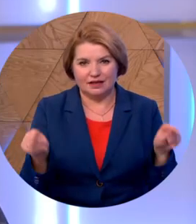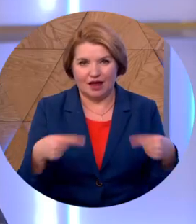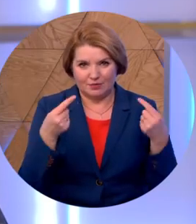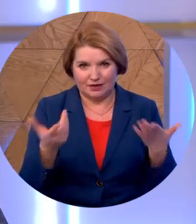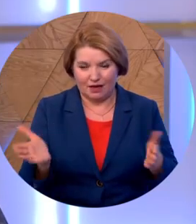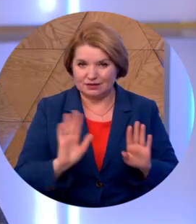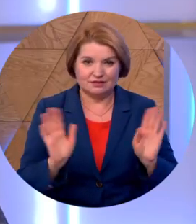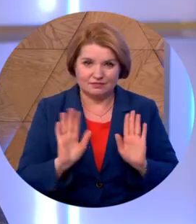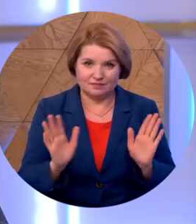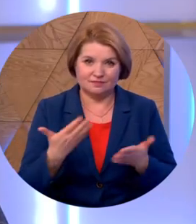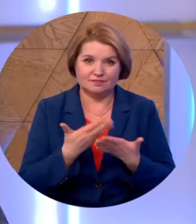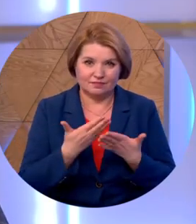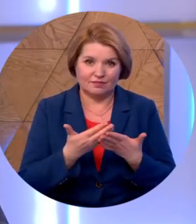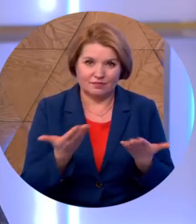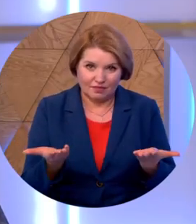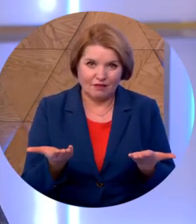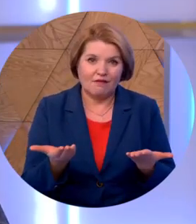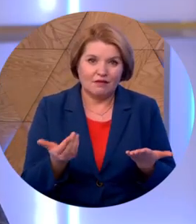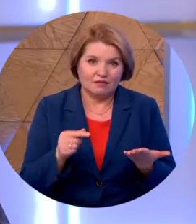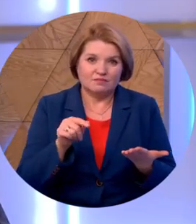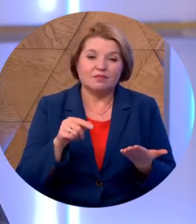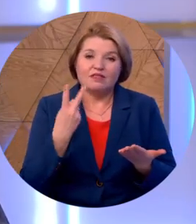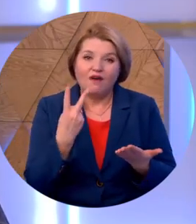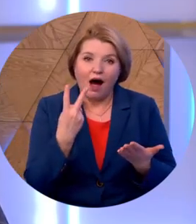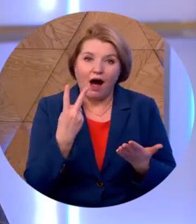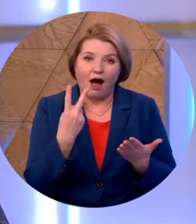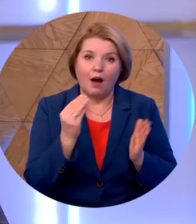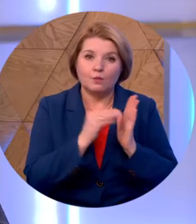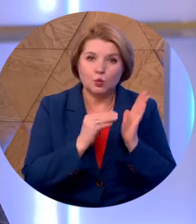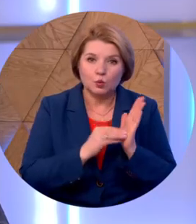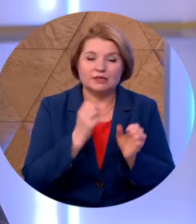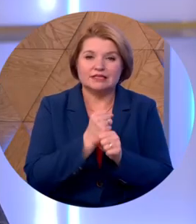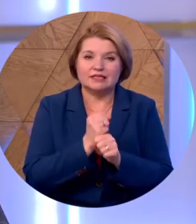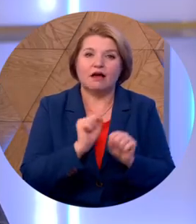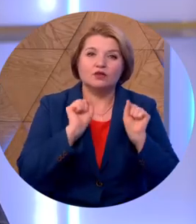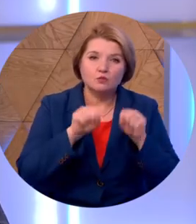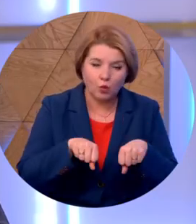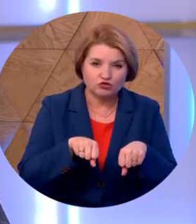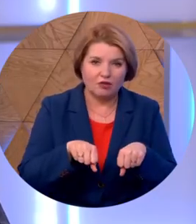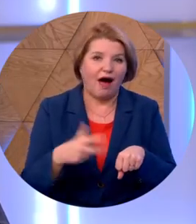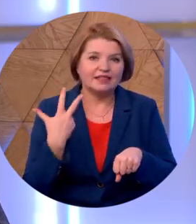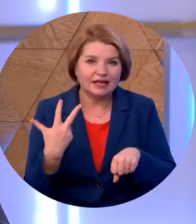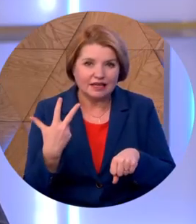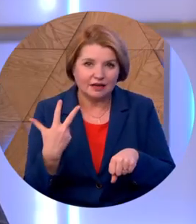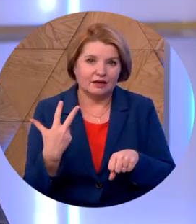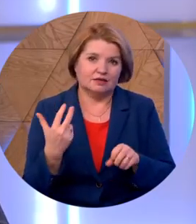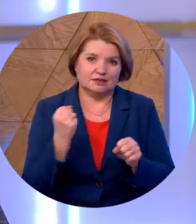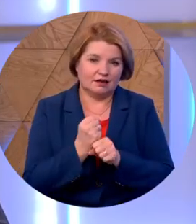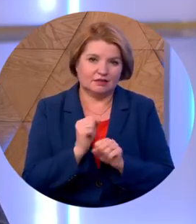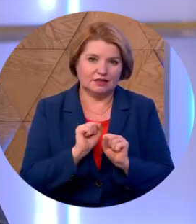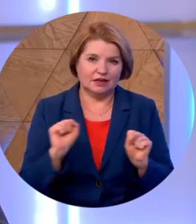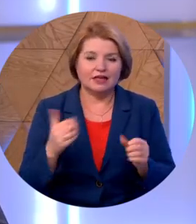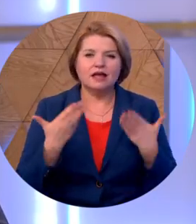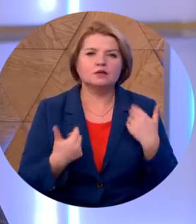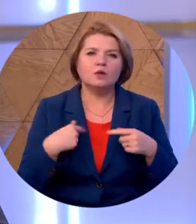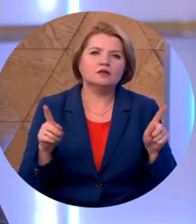быстро дёшево и качественно выполняем любые два пункта поэтому два пункта выполнить можно три невозможно никогда если у нас что-то лёгкое